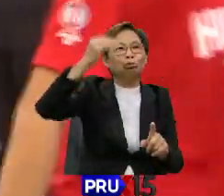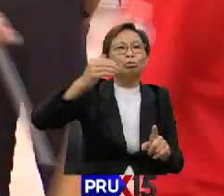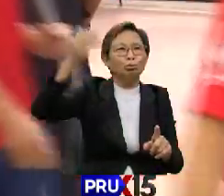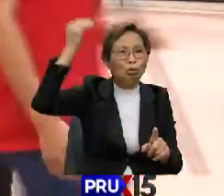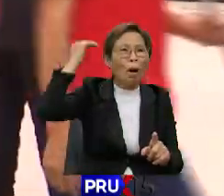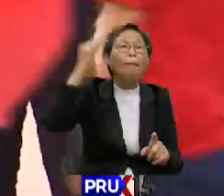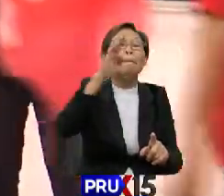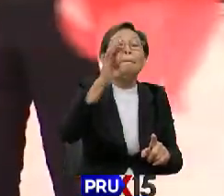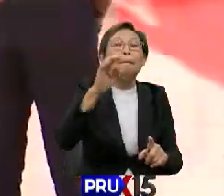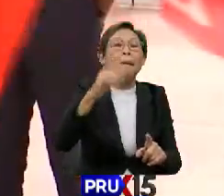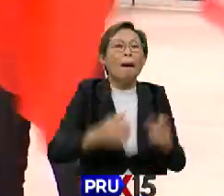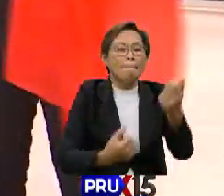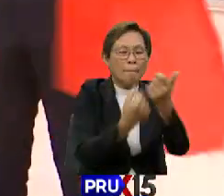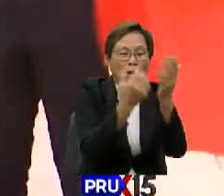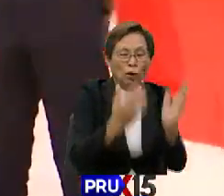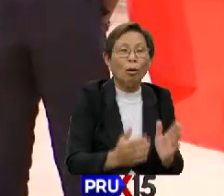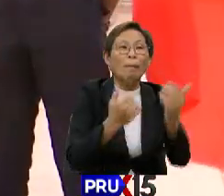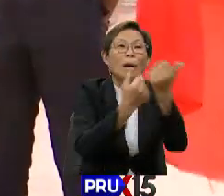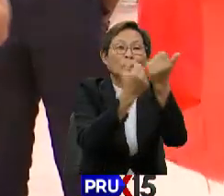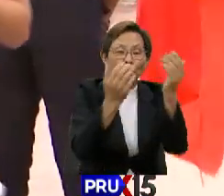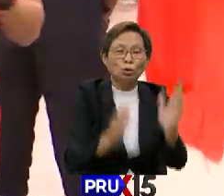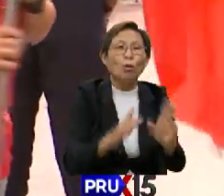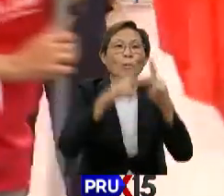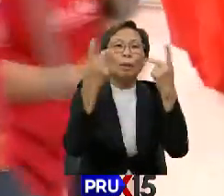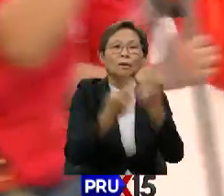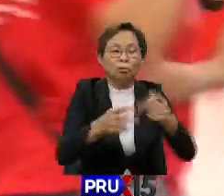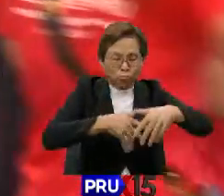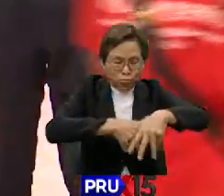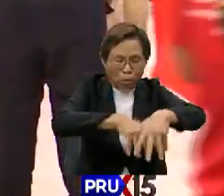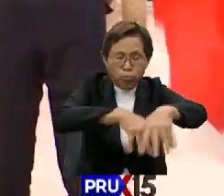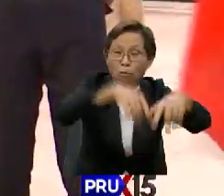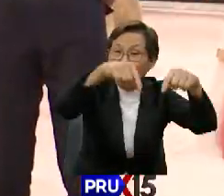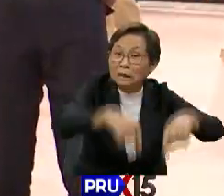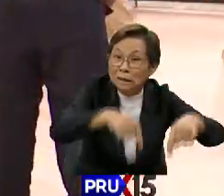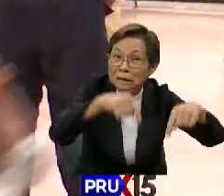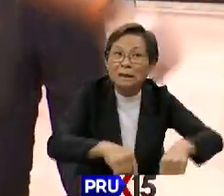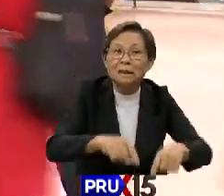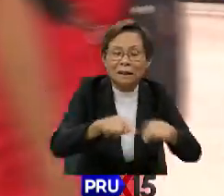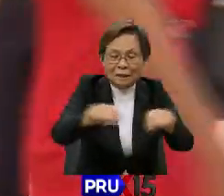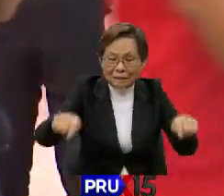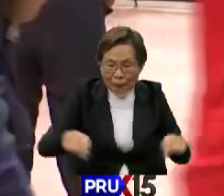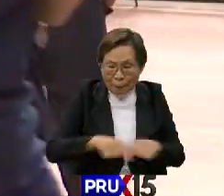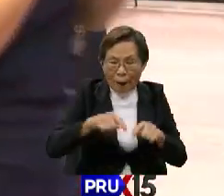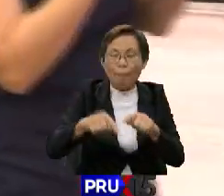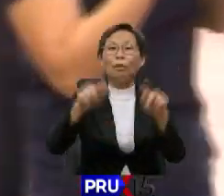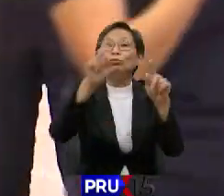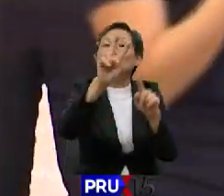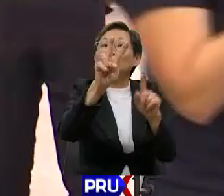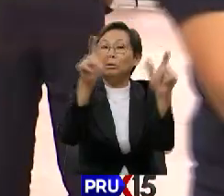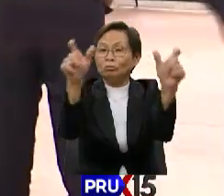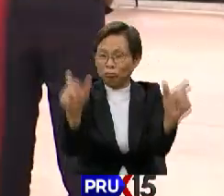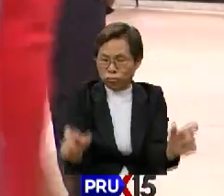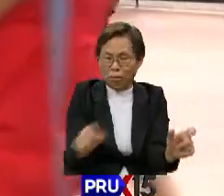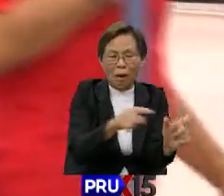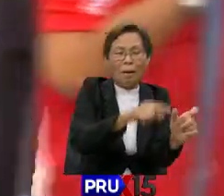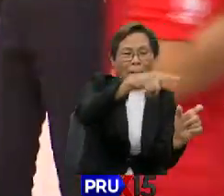ini, para-para penyokong parti sudah mula berarak di sini. Dan di kawasan ini, pertembungan dua penjuru